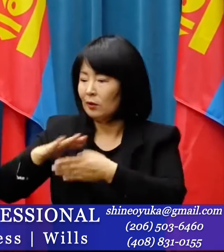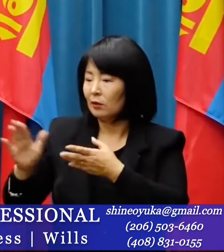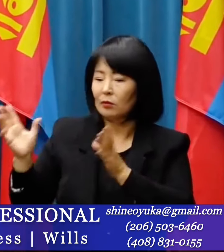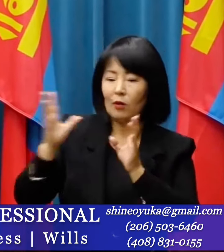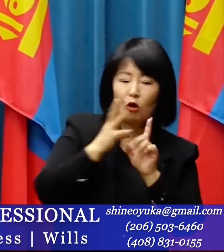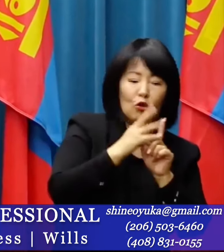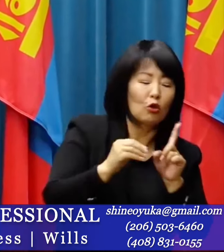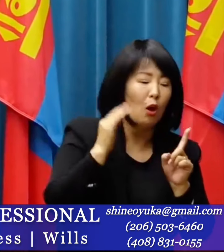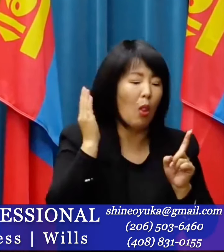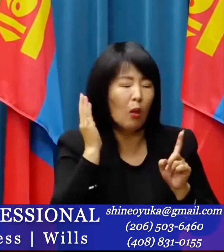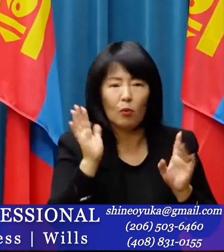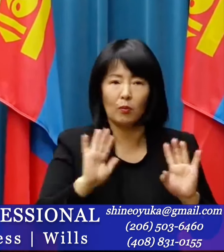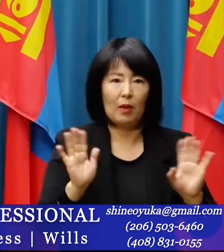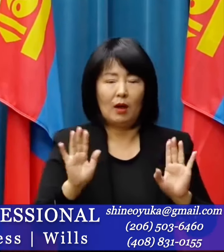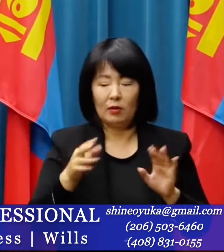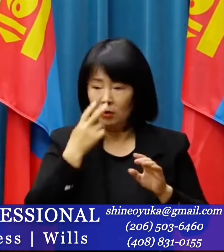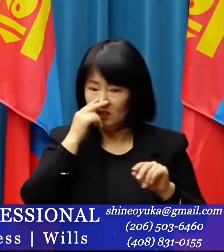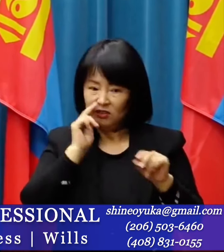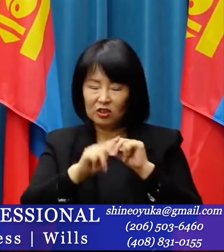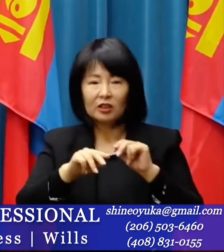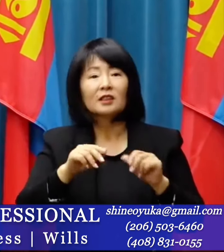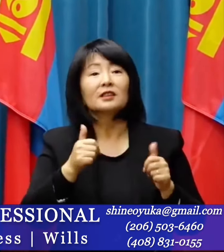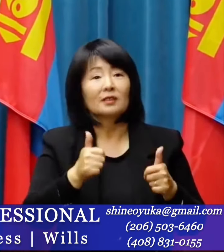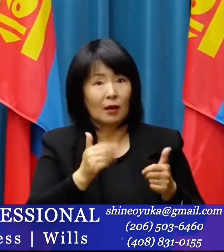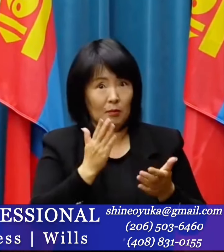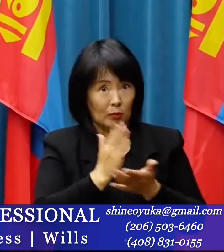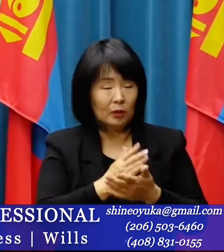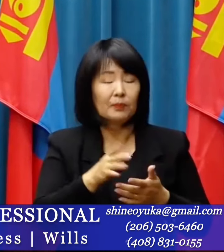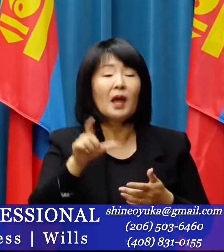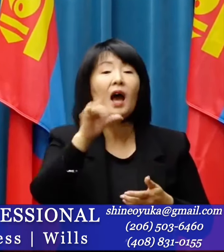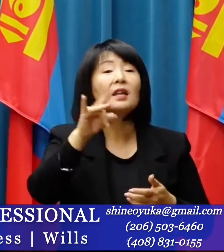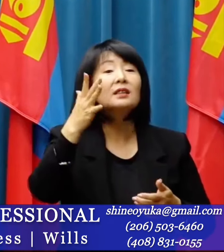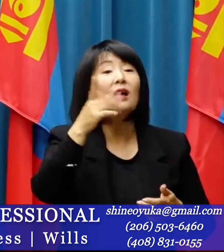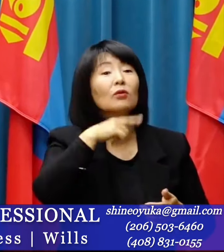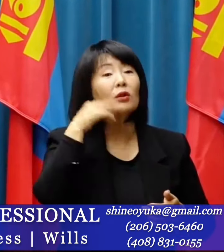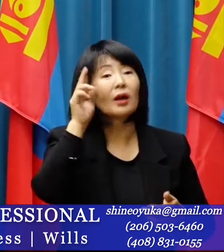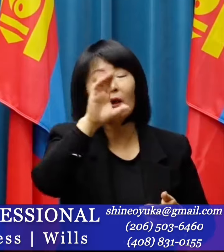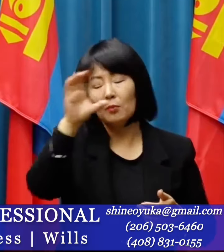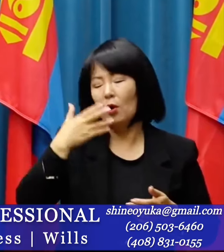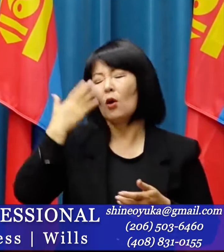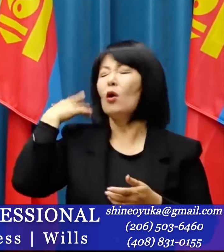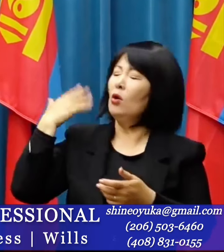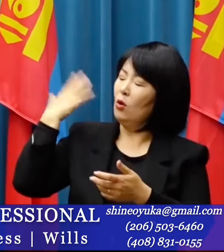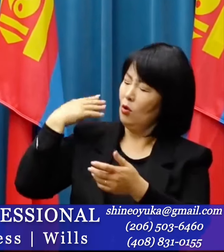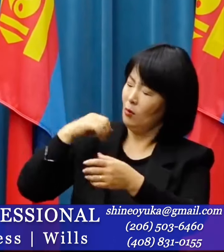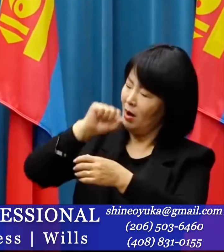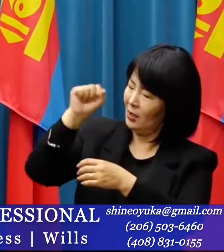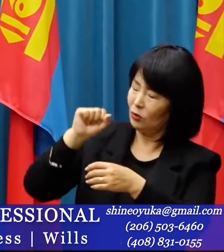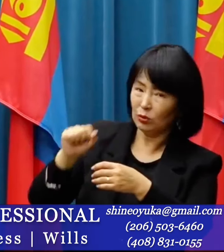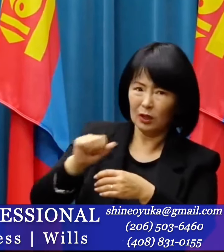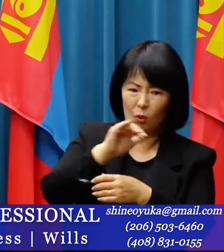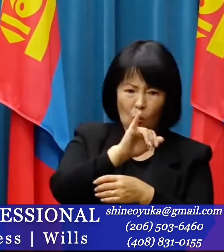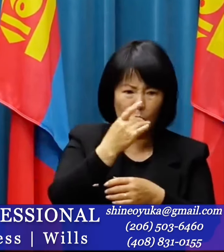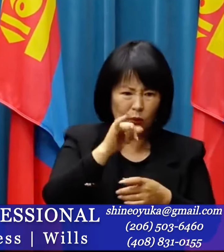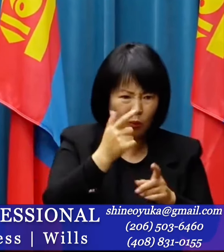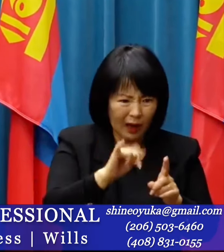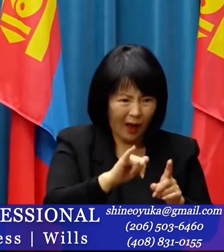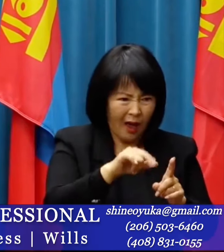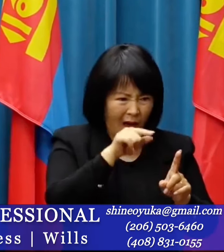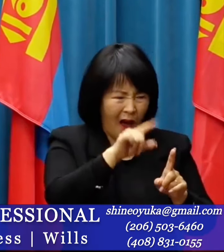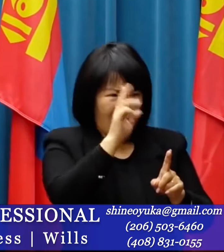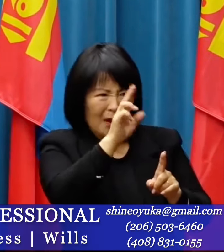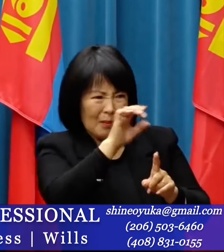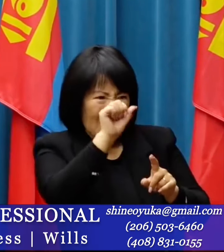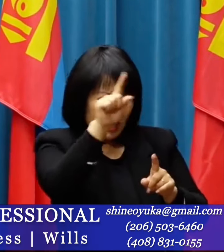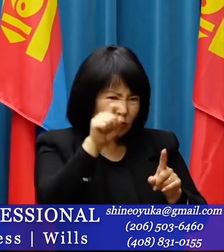оролцохгүй, ил тод ялталтаа байна. Дээрэс нь Эрдэнэс тавталгын компанидэр гарч ирсэн асуудлууд, ер нь уулуурхаан компаниуд дээр гарч ирсэн асуудлууд юу